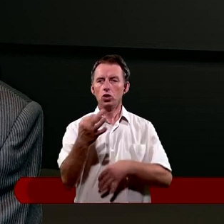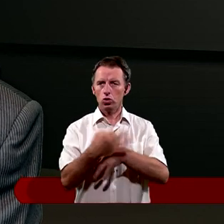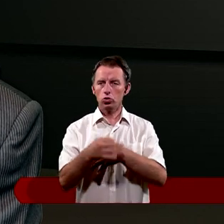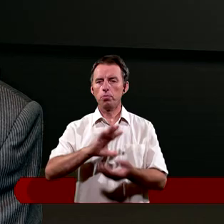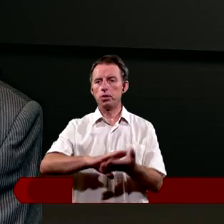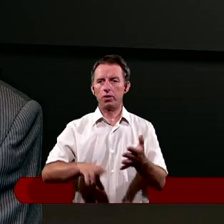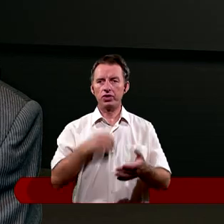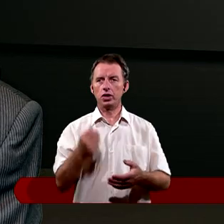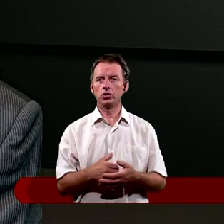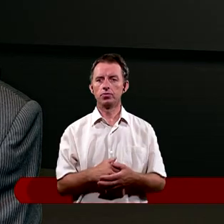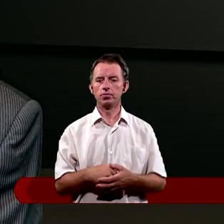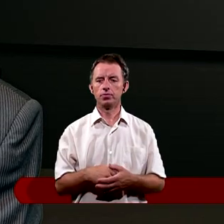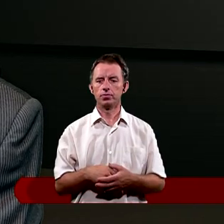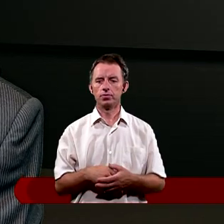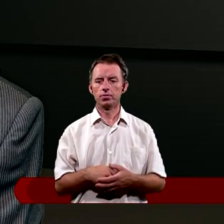studium biblijnego,